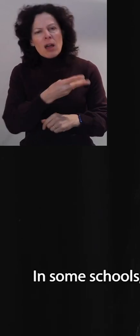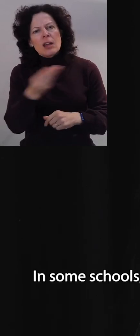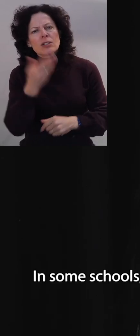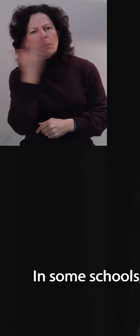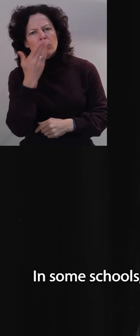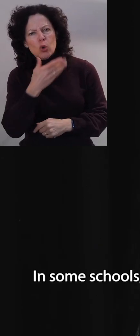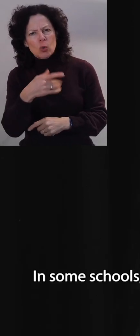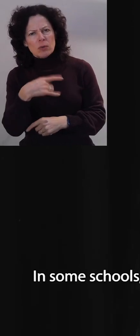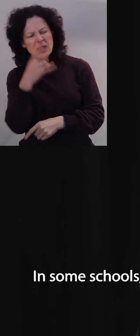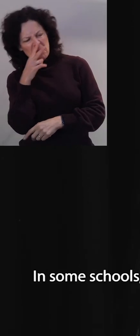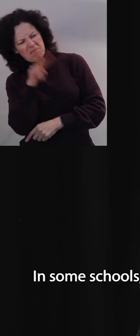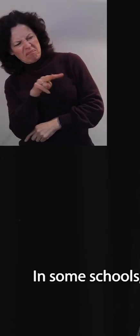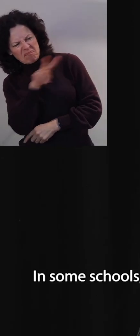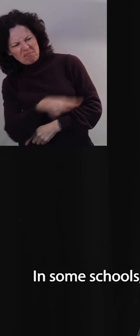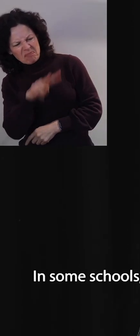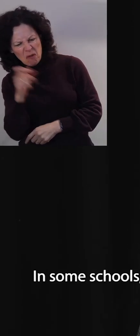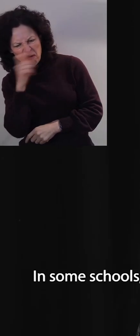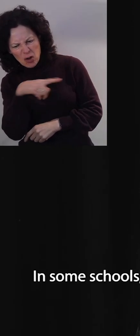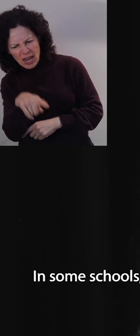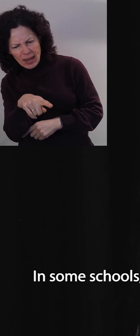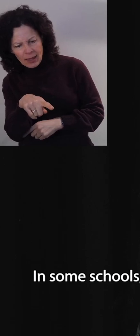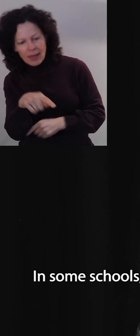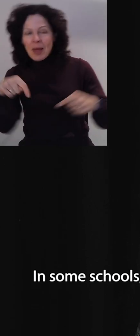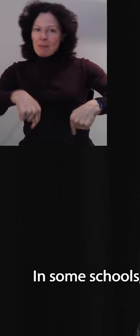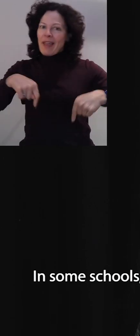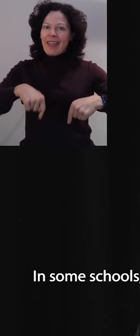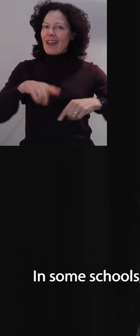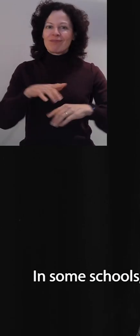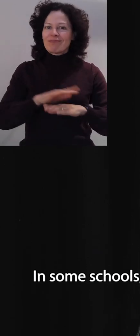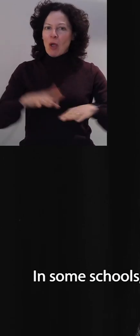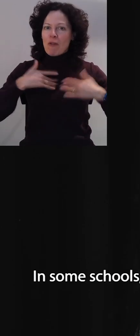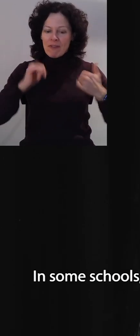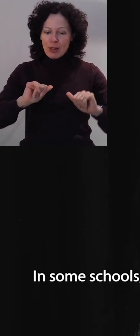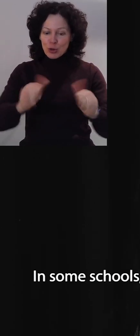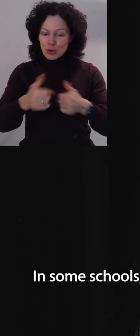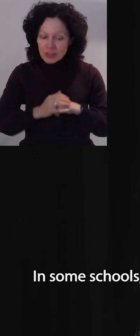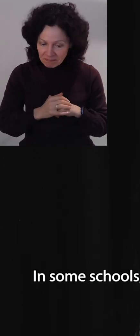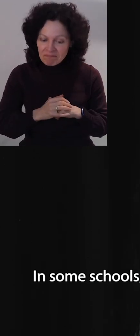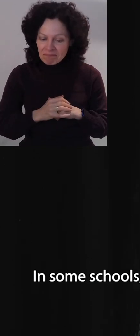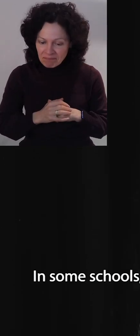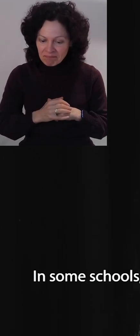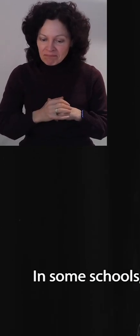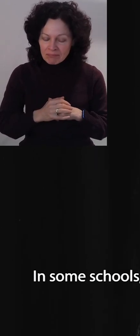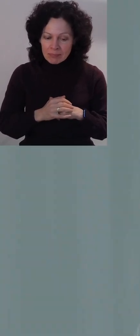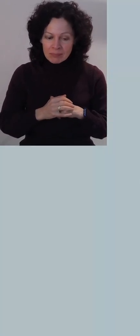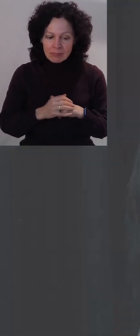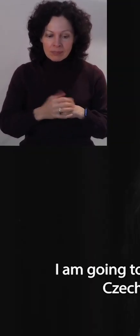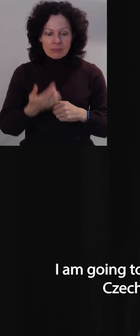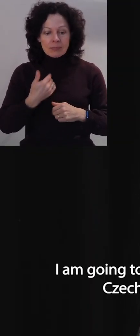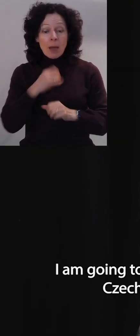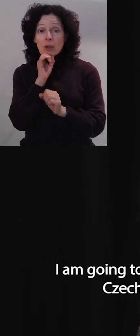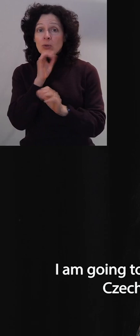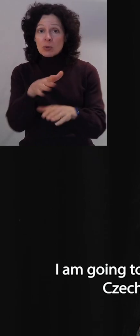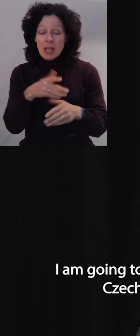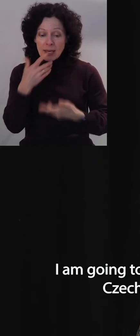jiných školách, že tam jdou a koukají na člověka úplně křivě a tady normálně, cítím se dobře. No já